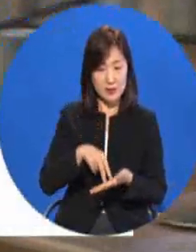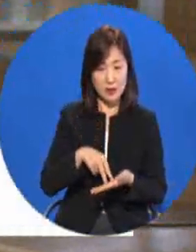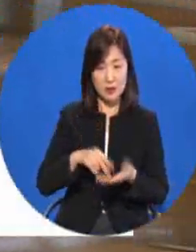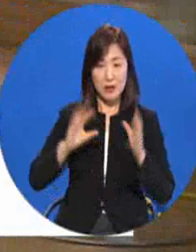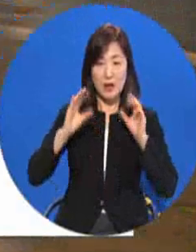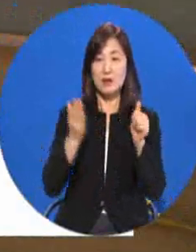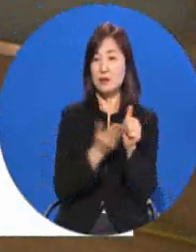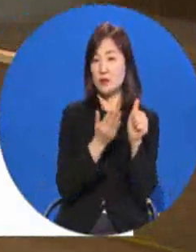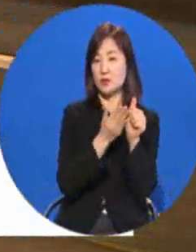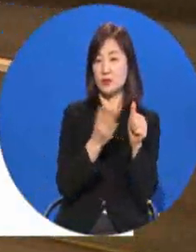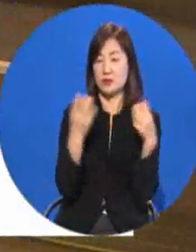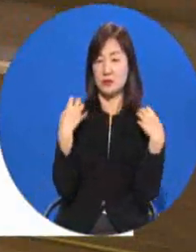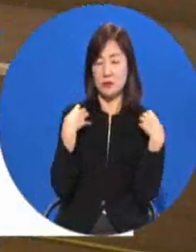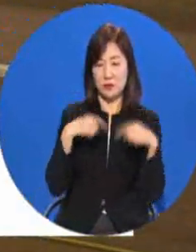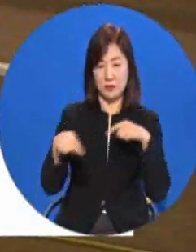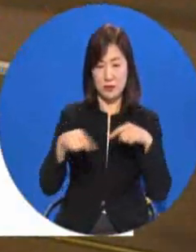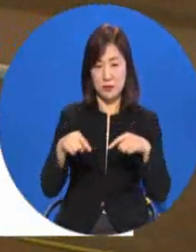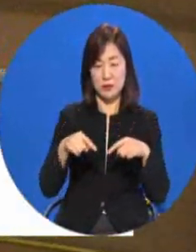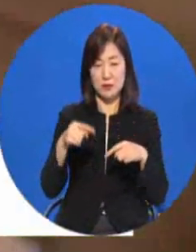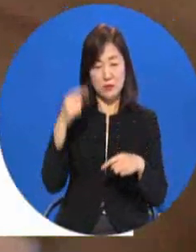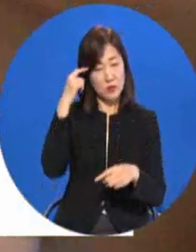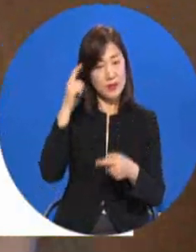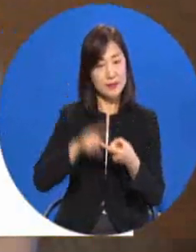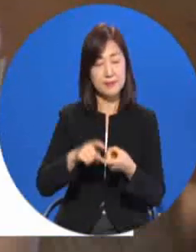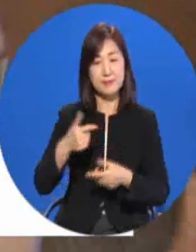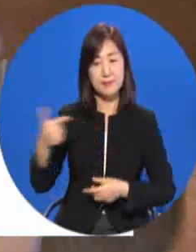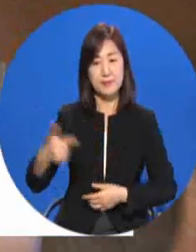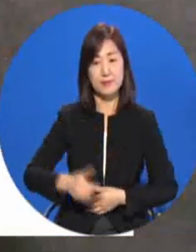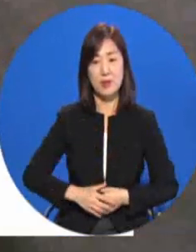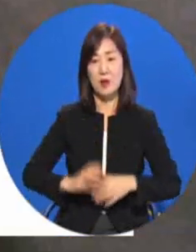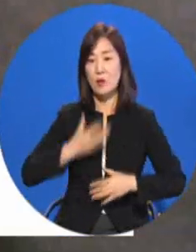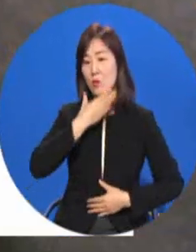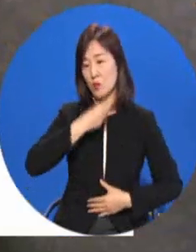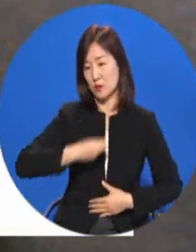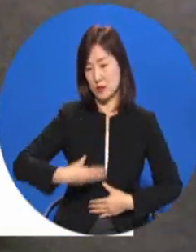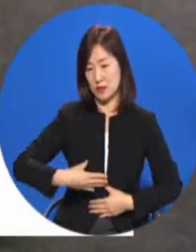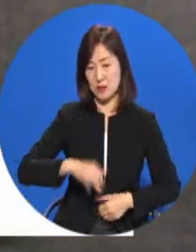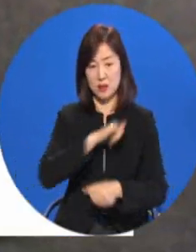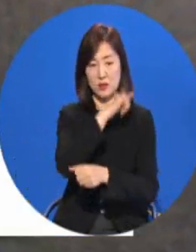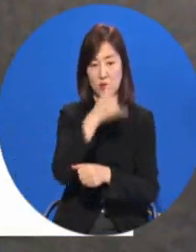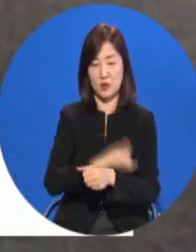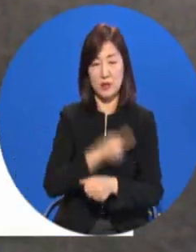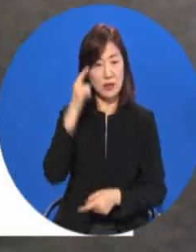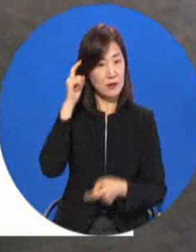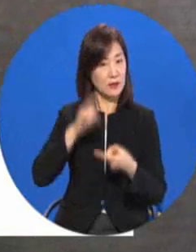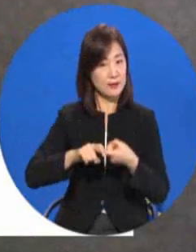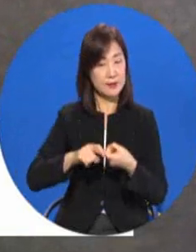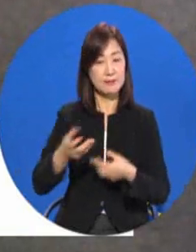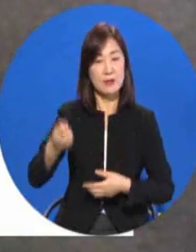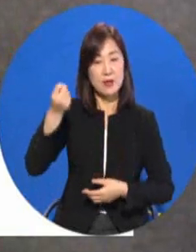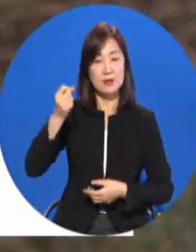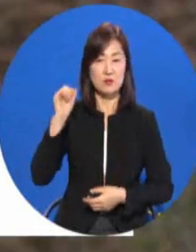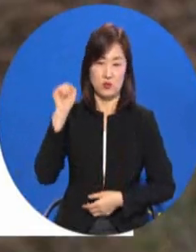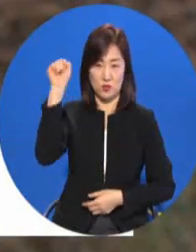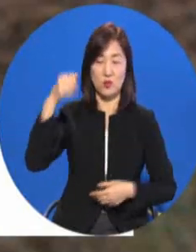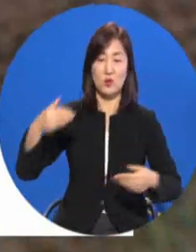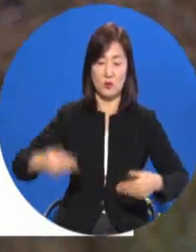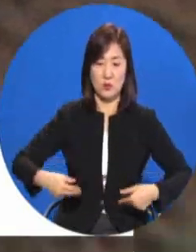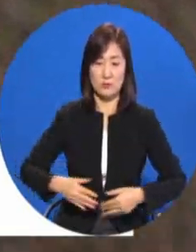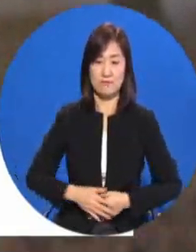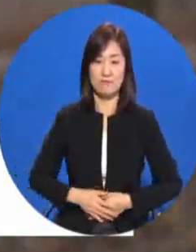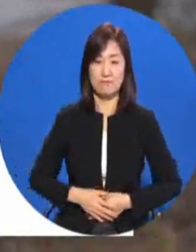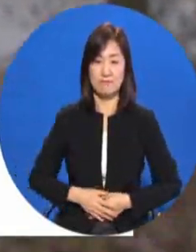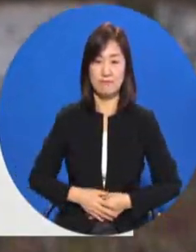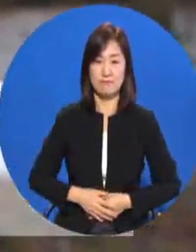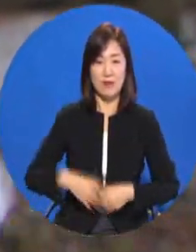높았습니다 아이들의 복지와 인권 에도 관심 받을 수 있는 후부 팬택 여기가 아닌 피부로 와닿는 정책을 만들